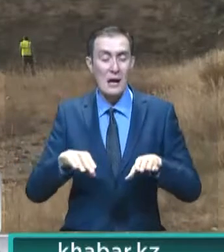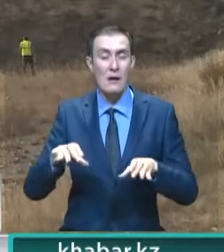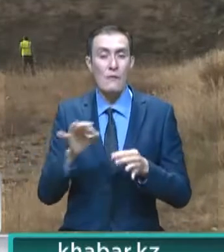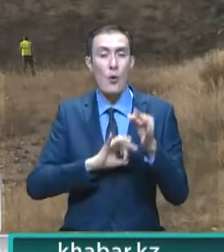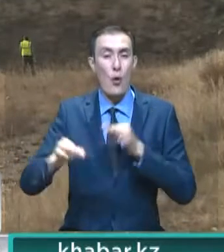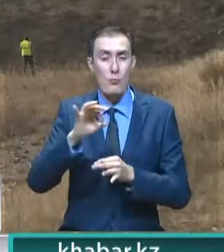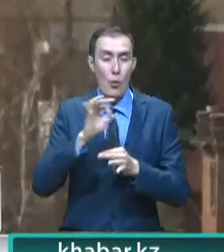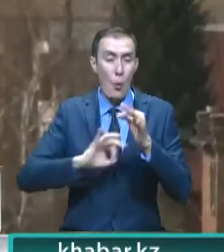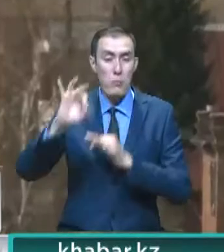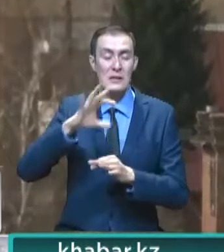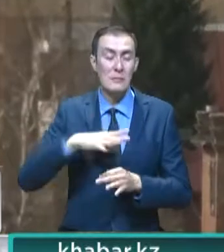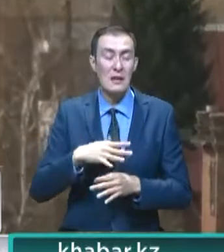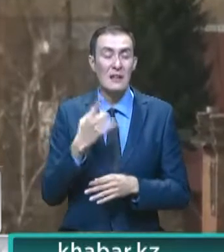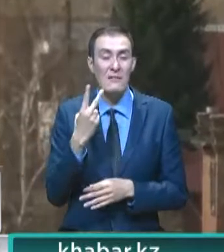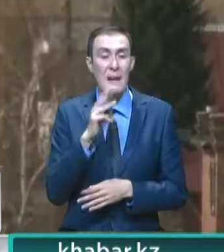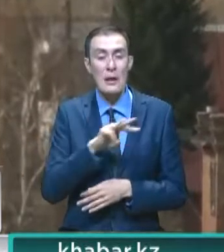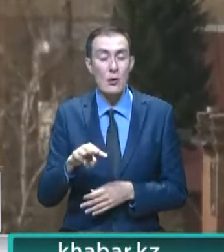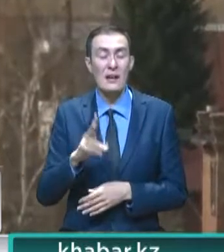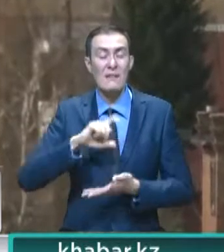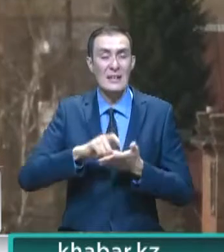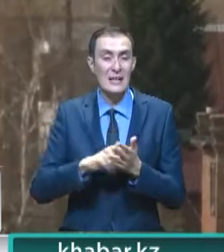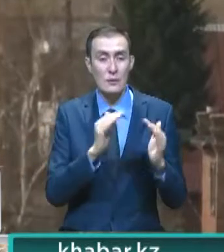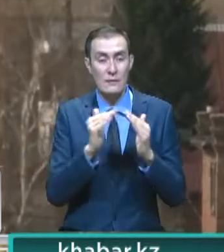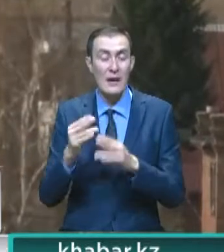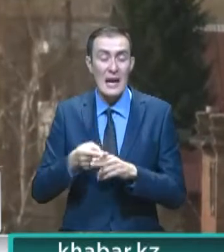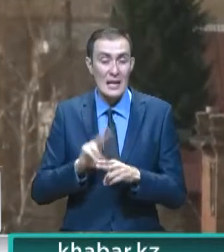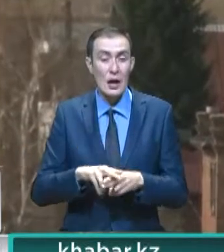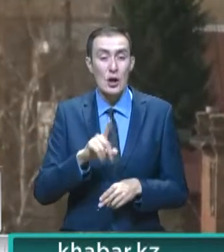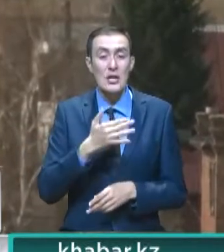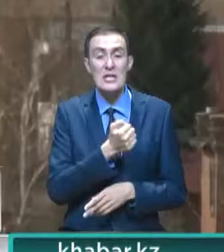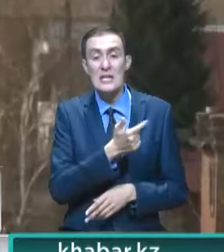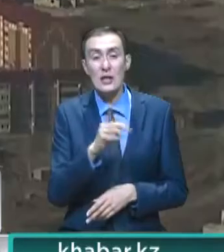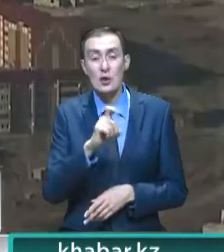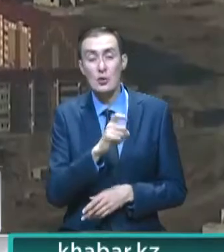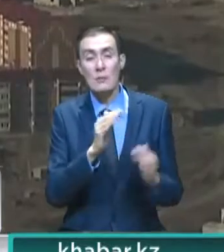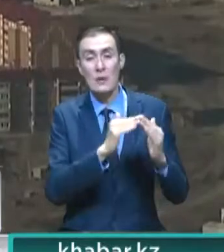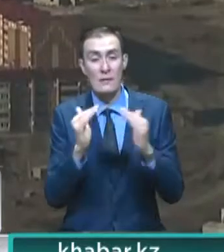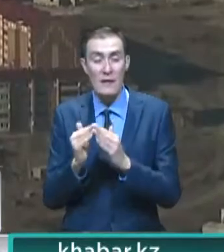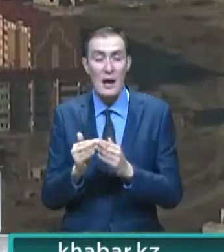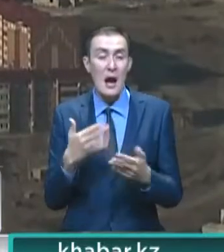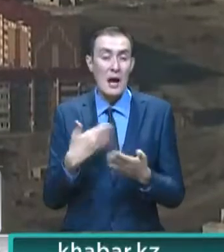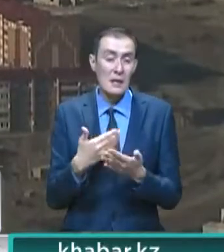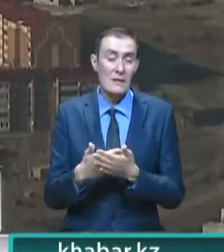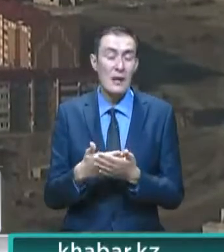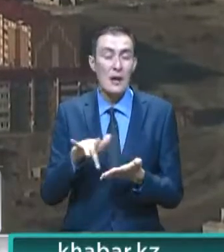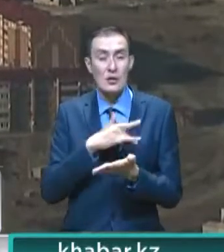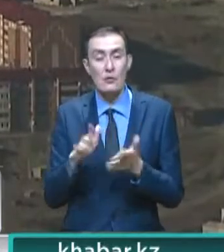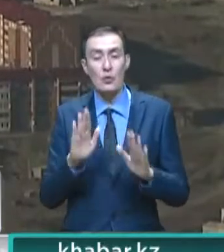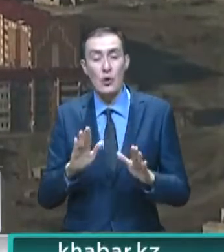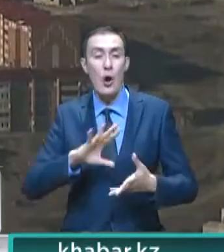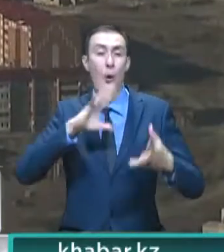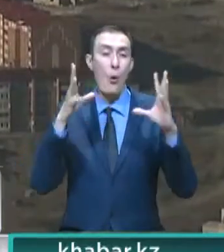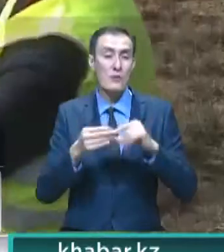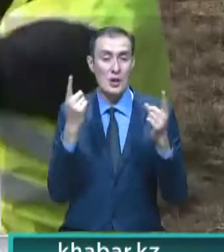области возвели не меньше 2 миллионов квадратных метров жилья. Это несколько сотен многоэтажек. По сути, ориентировались строители лишь на